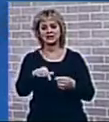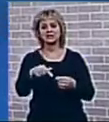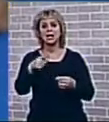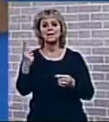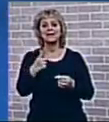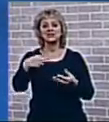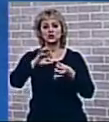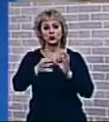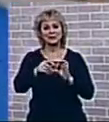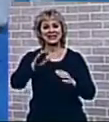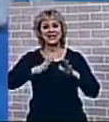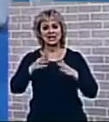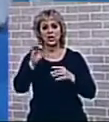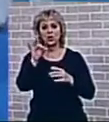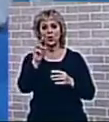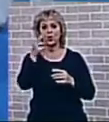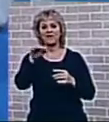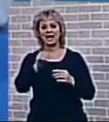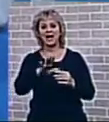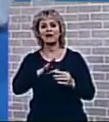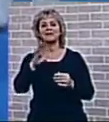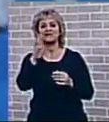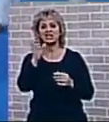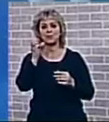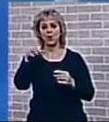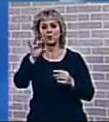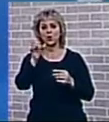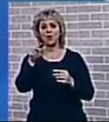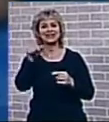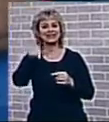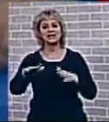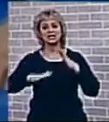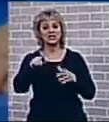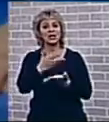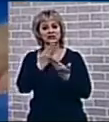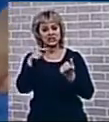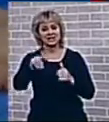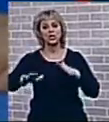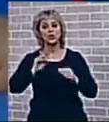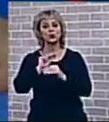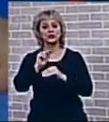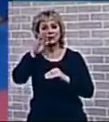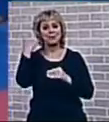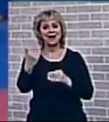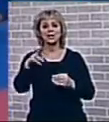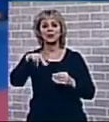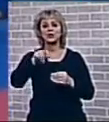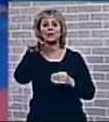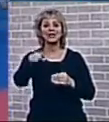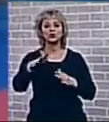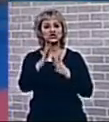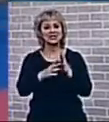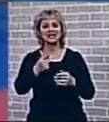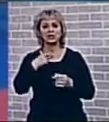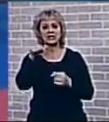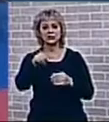Первым сурдлимпийцем тренера Романа Кувикова стал Владислав Бобровник. Его на этой тренировке нет. Тренер учил парня приемам, а тот его